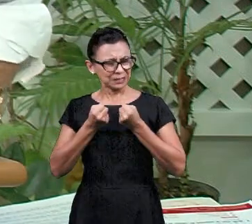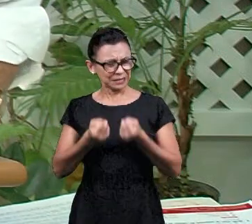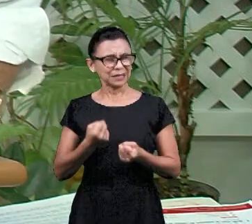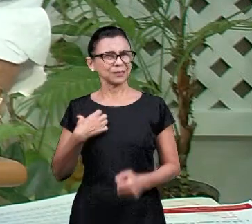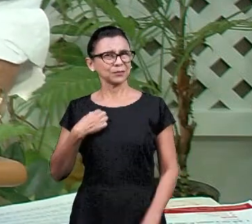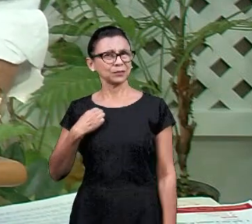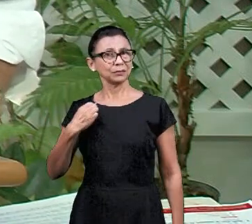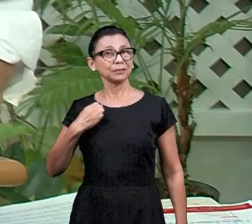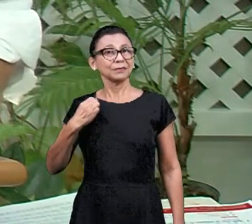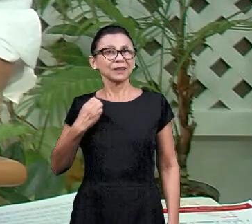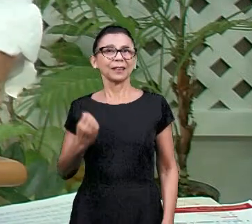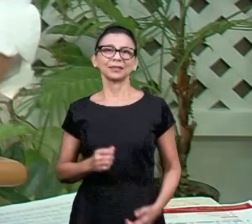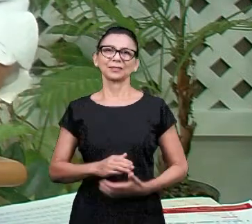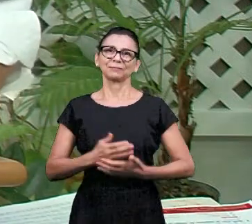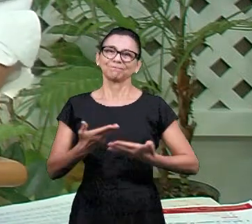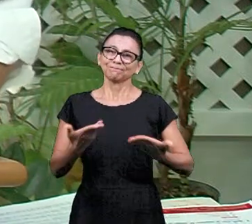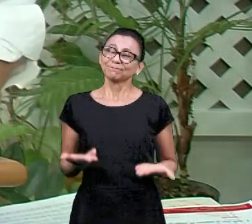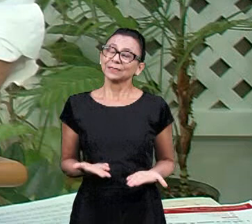ça,